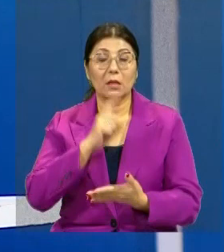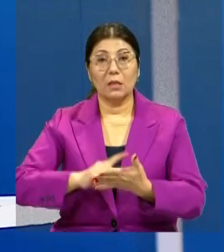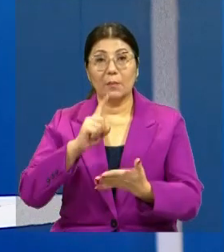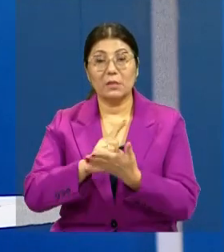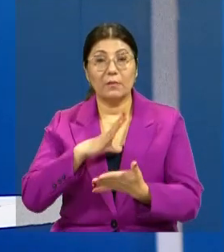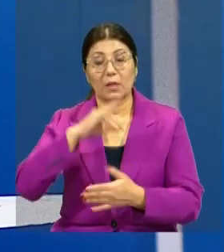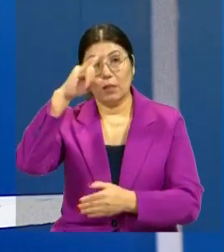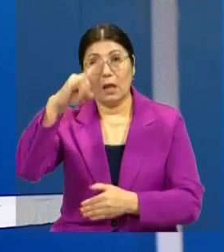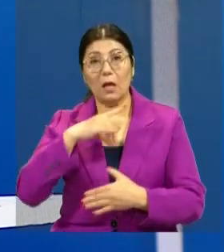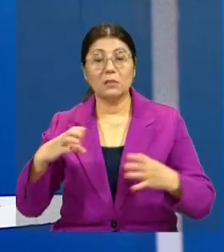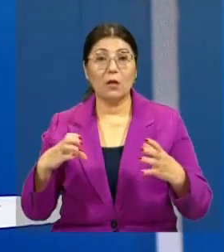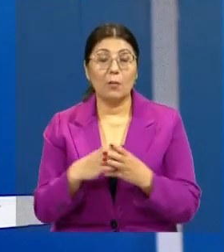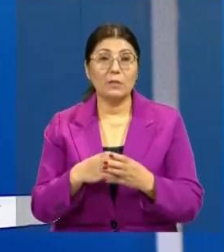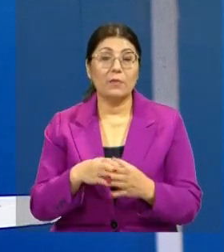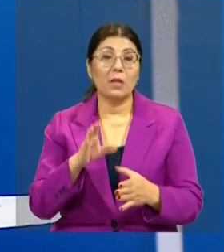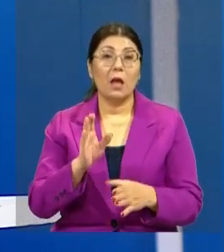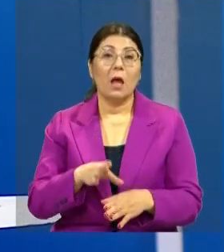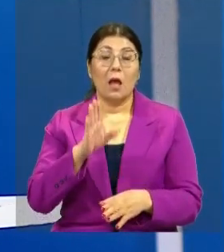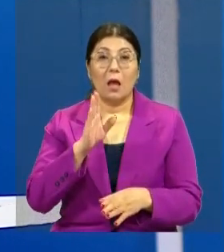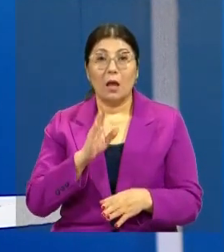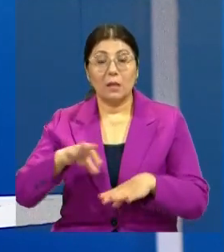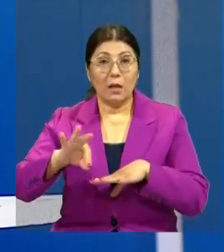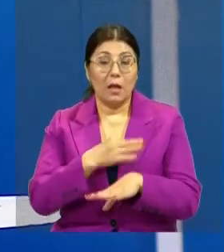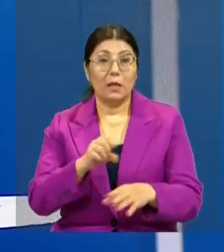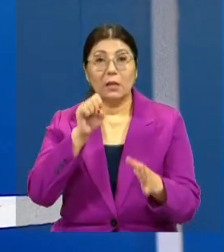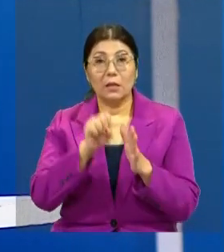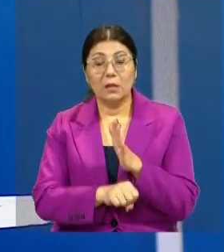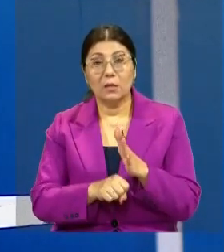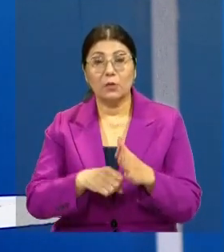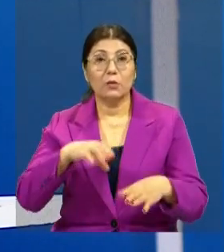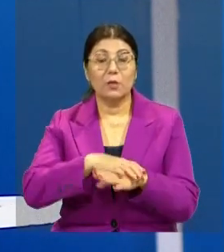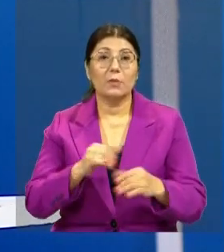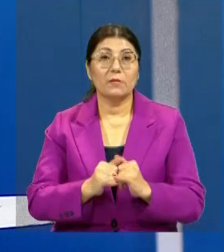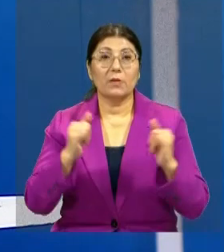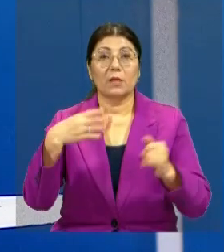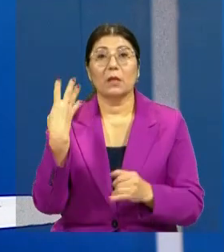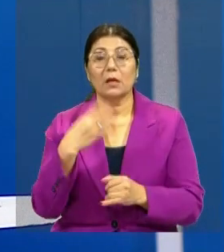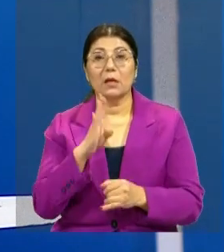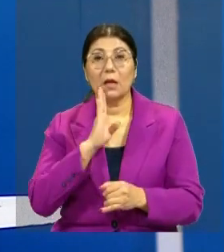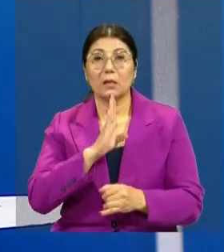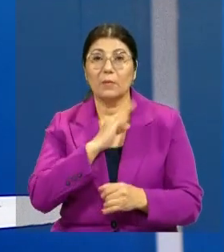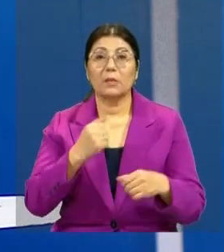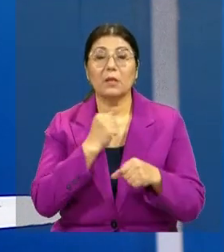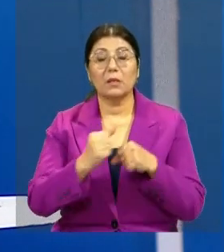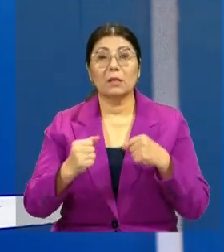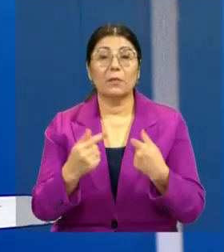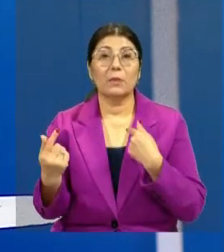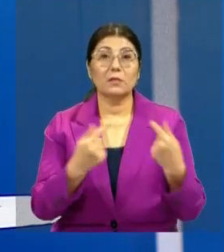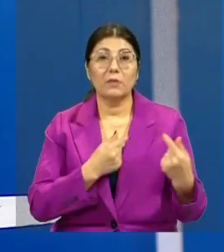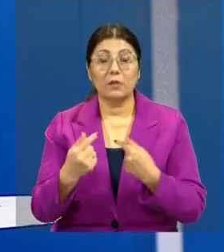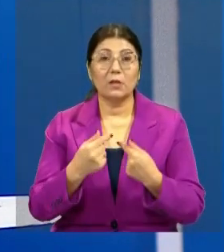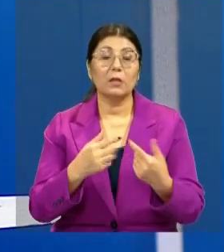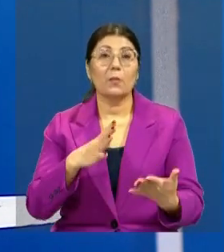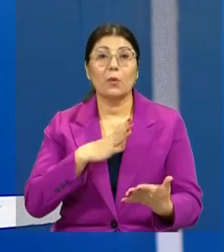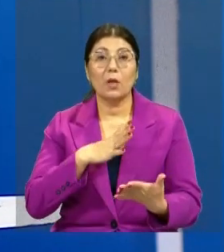келген қазақ қоғамында әйелін өлтіру дерегі көбейді. Елімізде биыл 40-қа жуық әйел тұрмыстық зорлық зомбылықтың